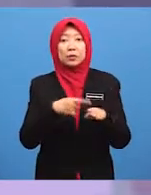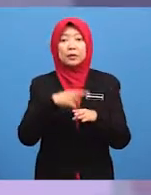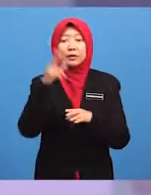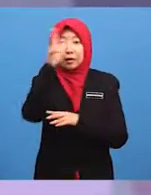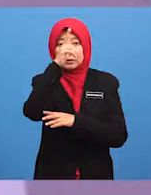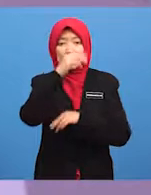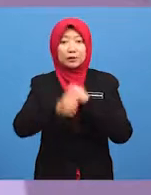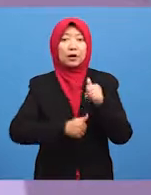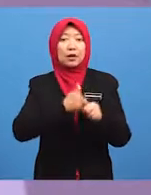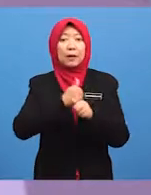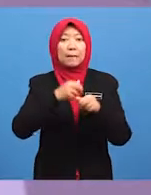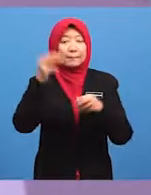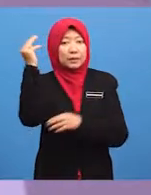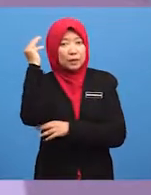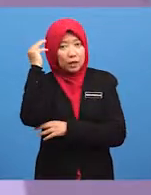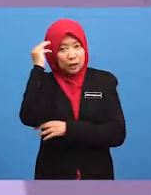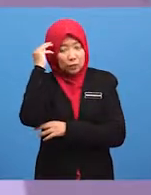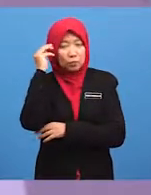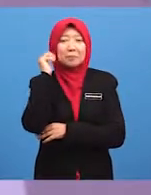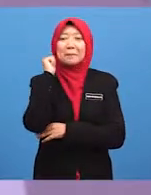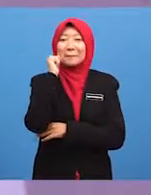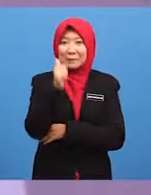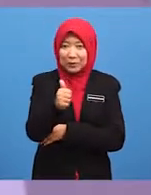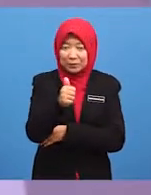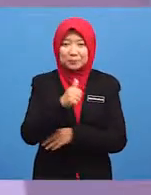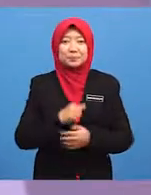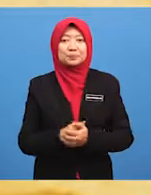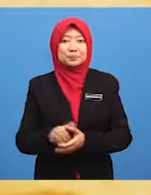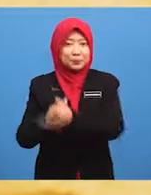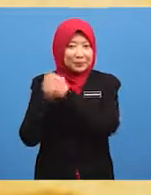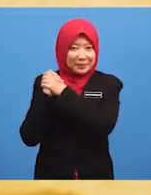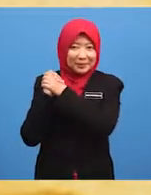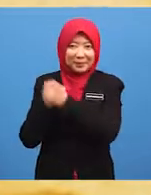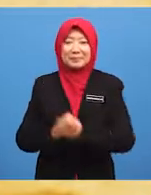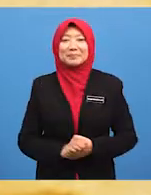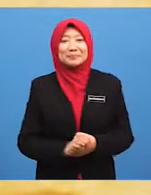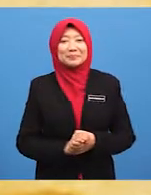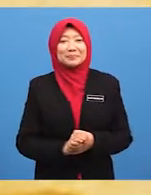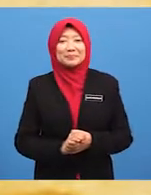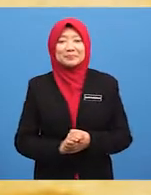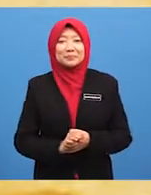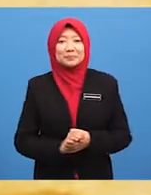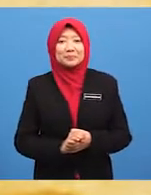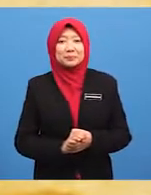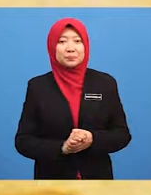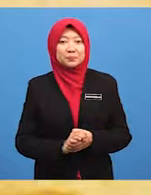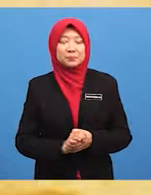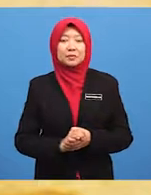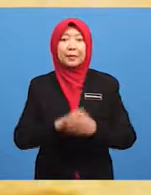Melayu. Ya, bagus murid-murid, tahniah. Inskripsi merupakan